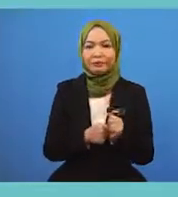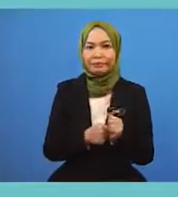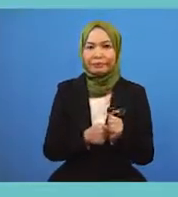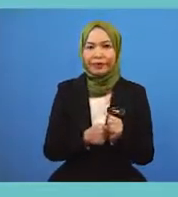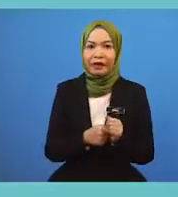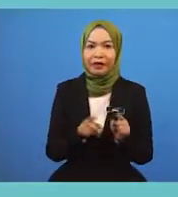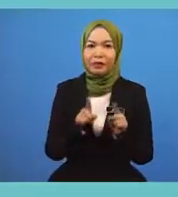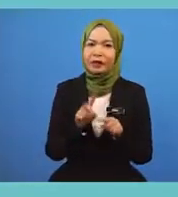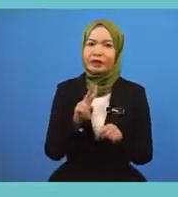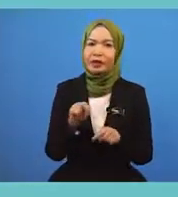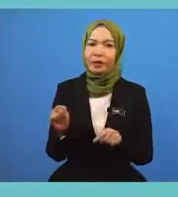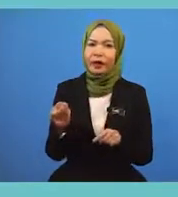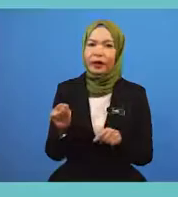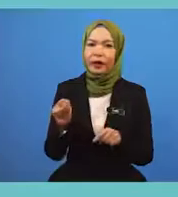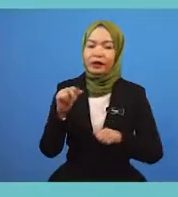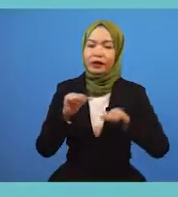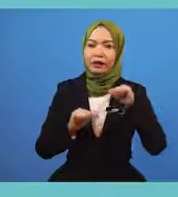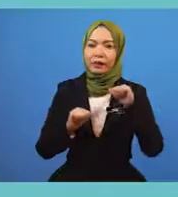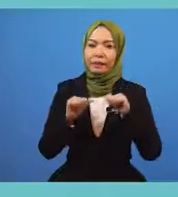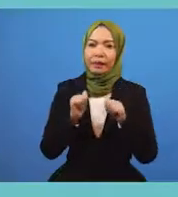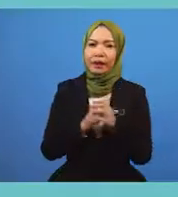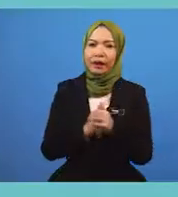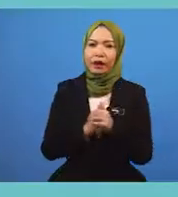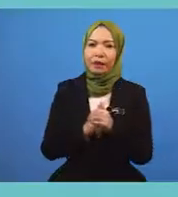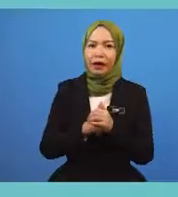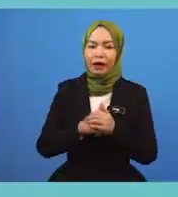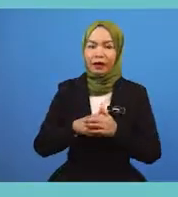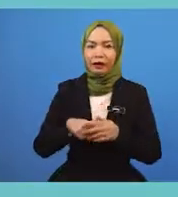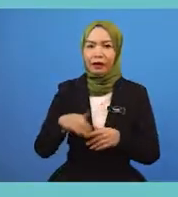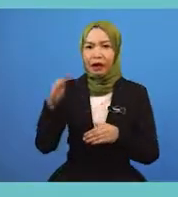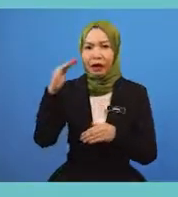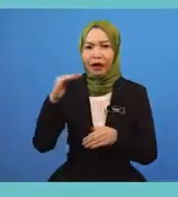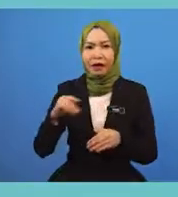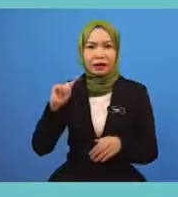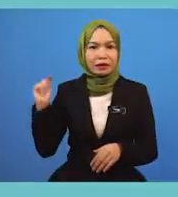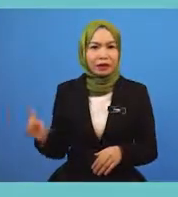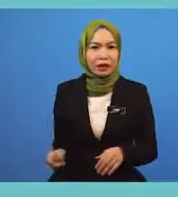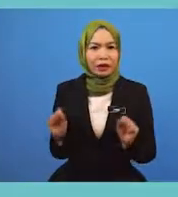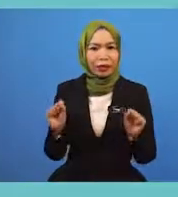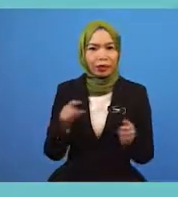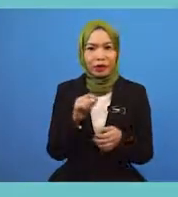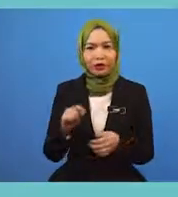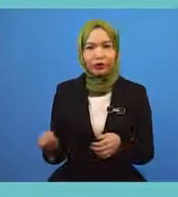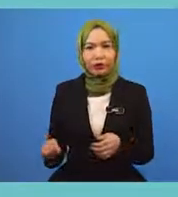gambar rajah aras tenaga juga boleh ditulis seperti ini.